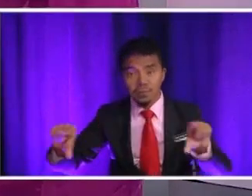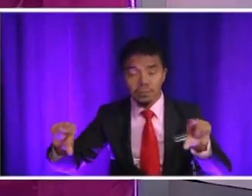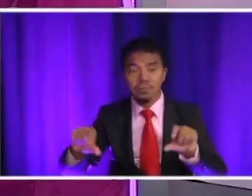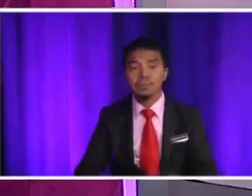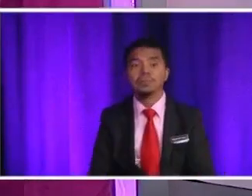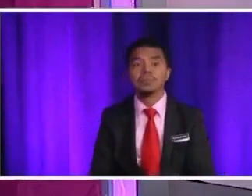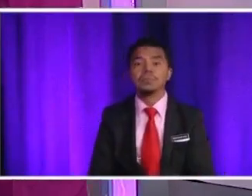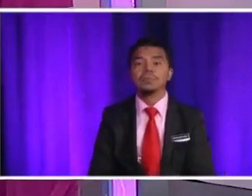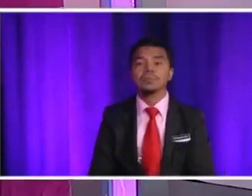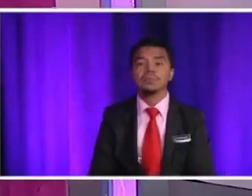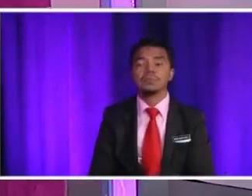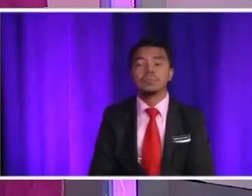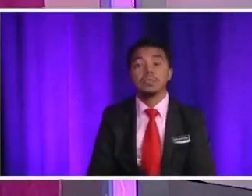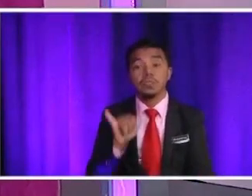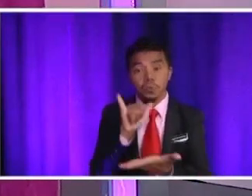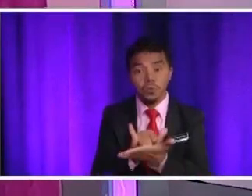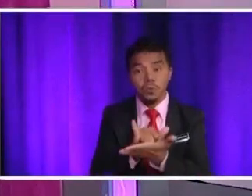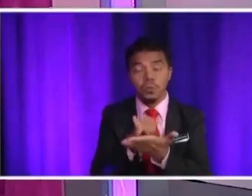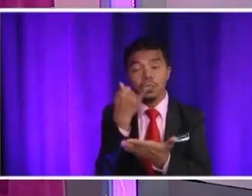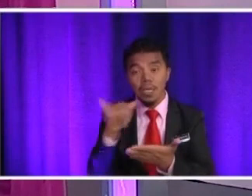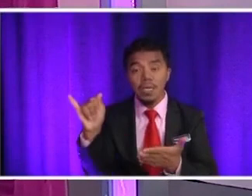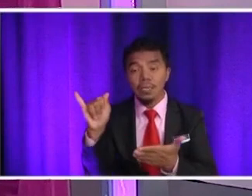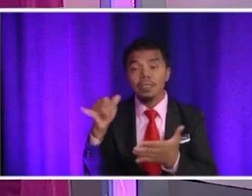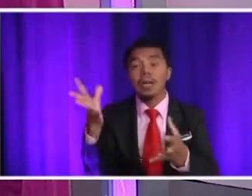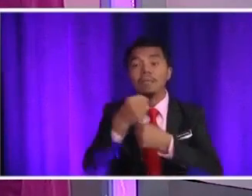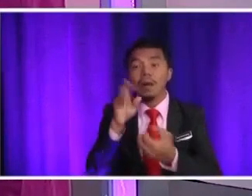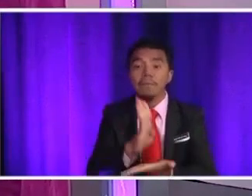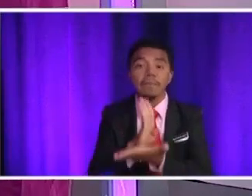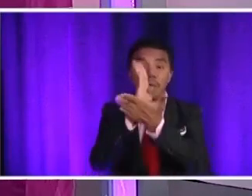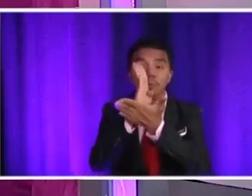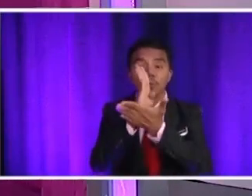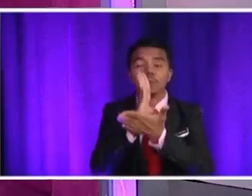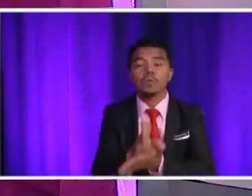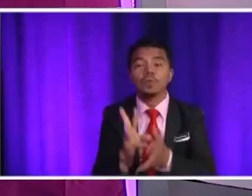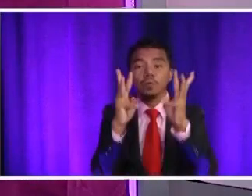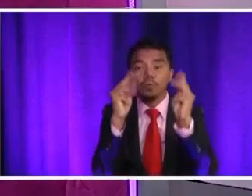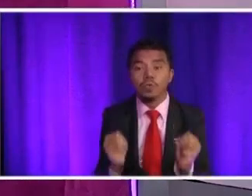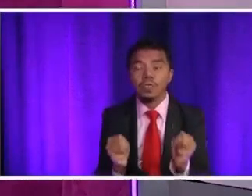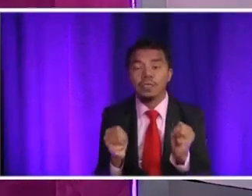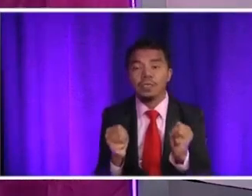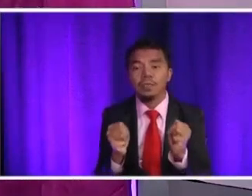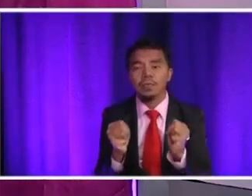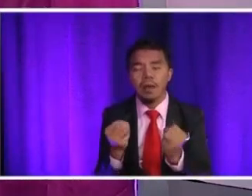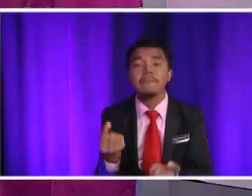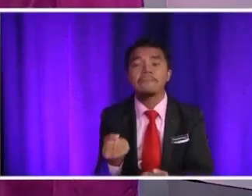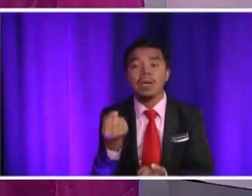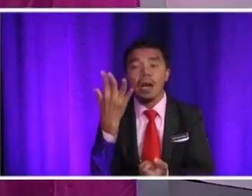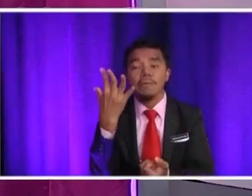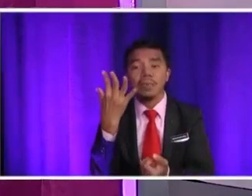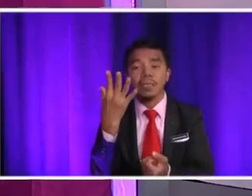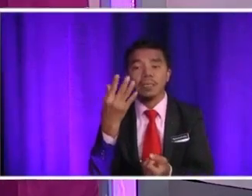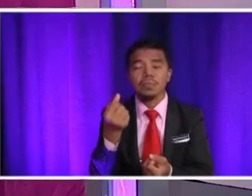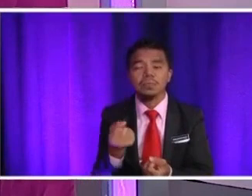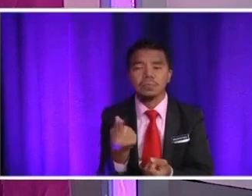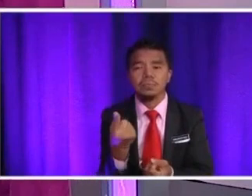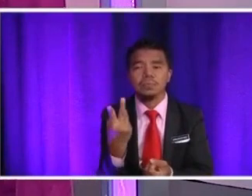dia sebenarnya membantu murid untuk mengetahui bilangan jawapan yang diperlukan. Jadi kalau dekat sini